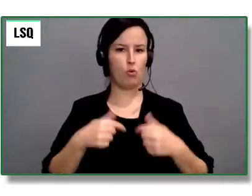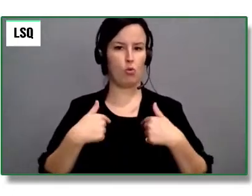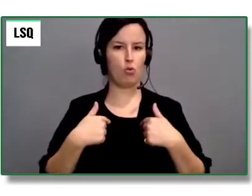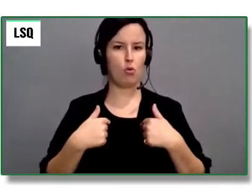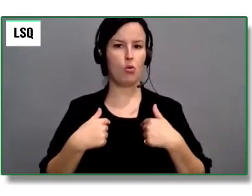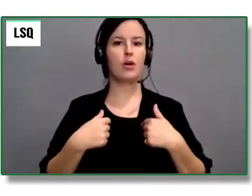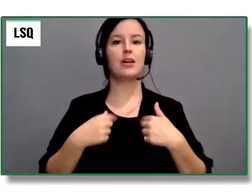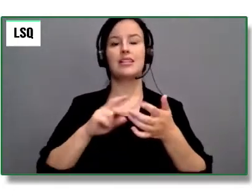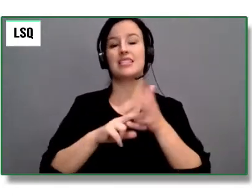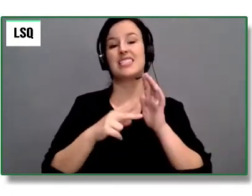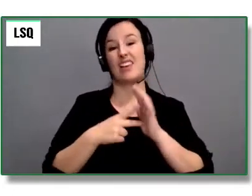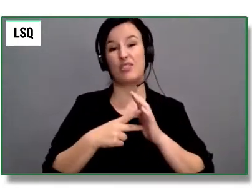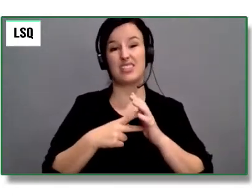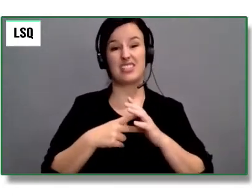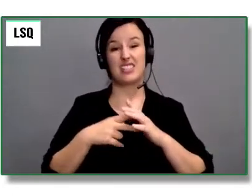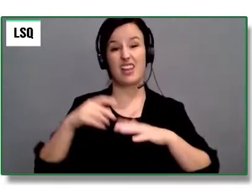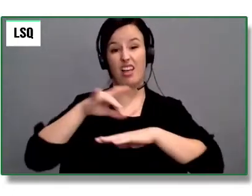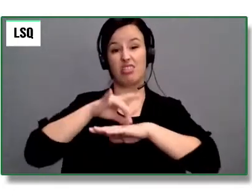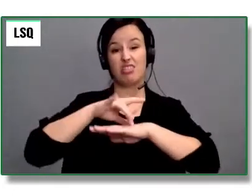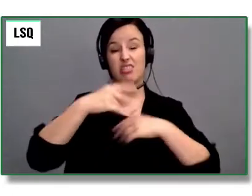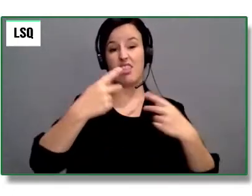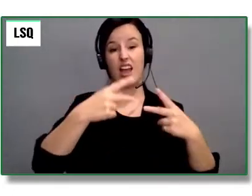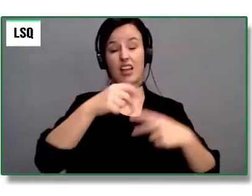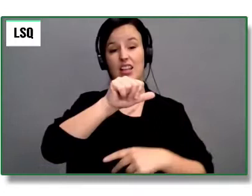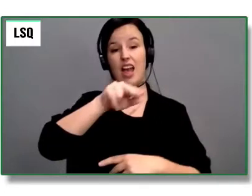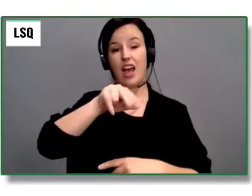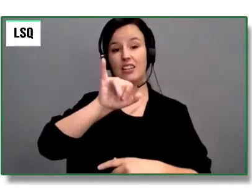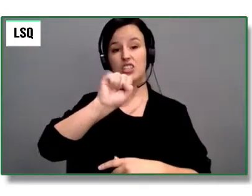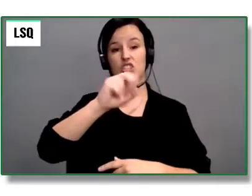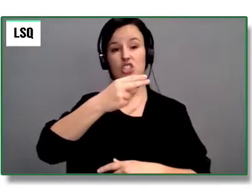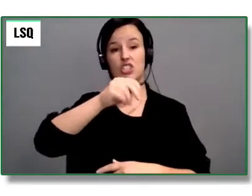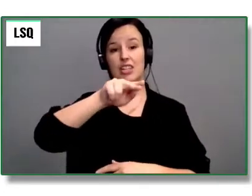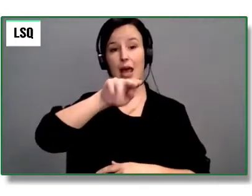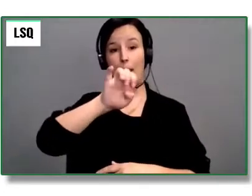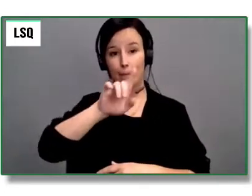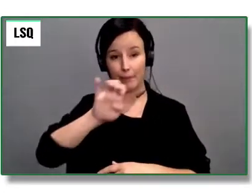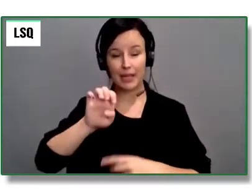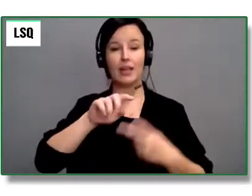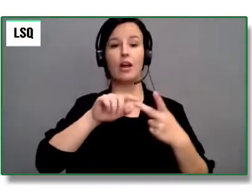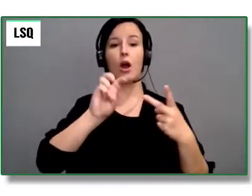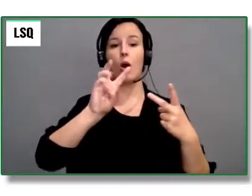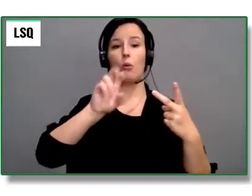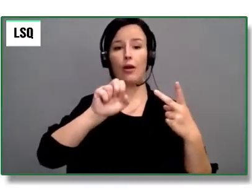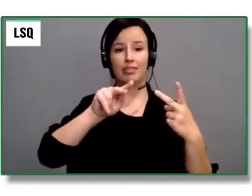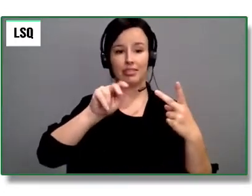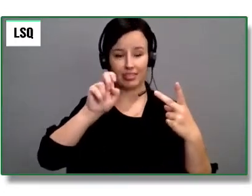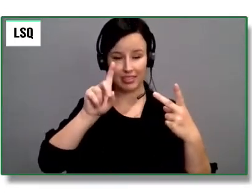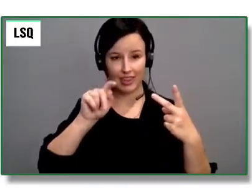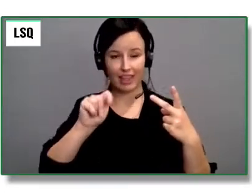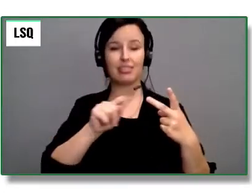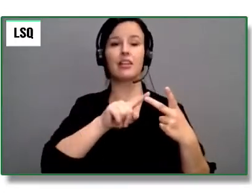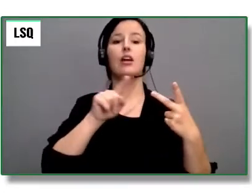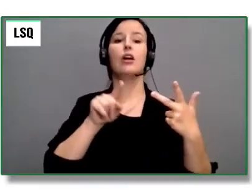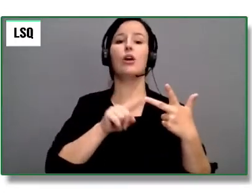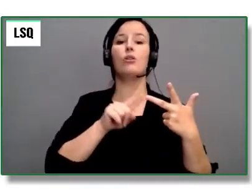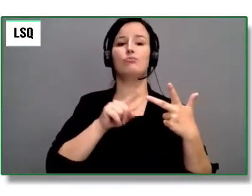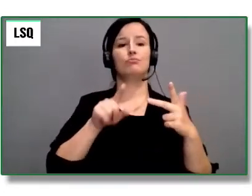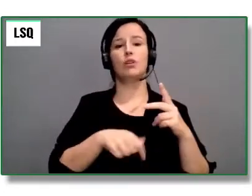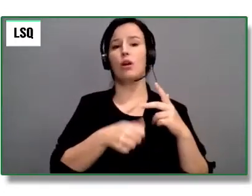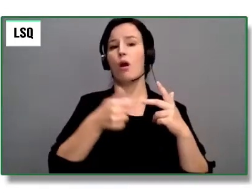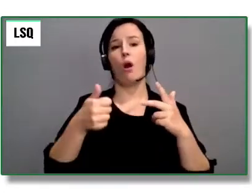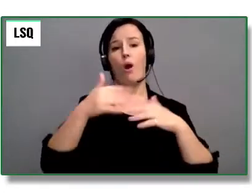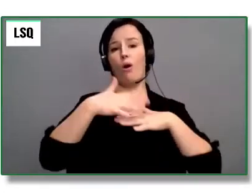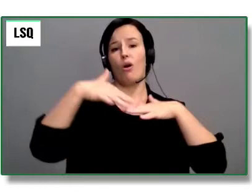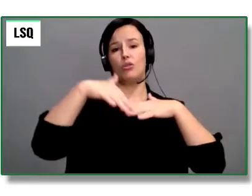C'est la terre des Anishinaabe, Wendat, les Mississauga du Crédit. Et je vous invite